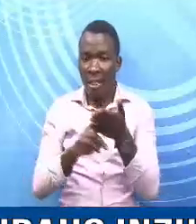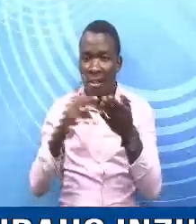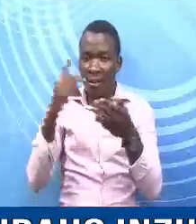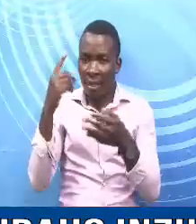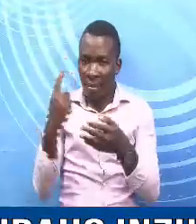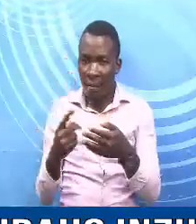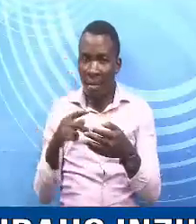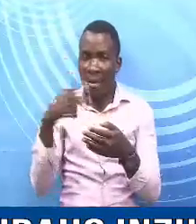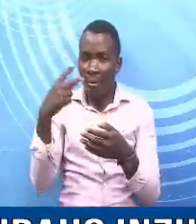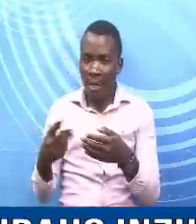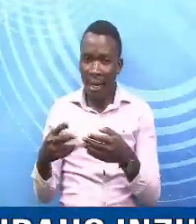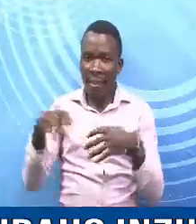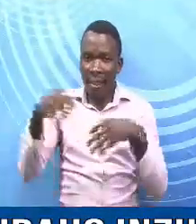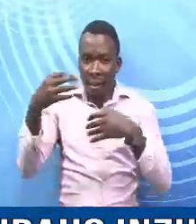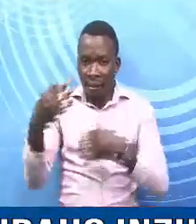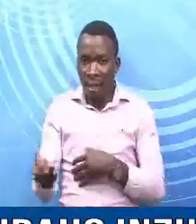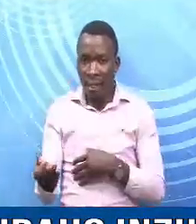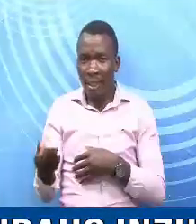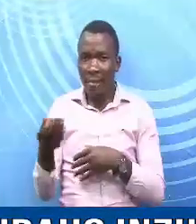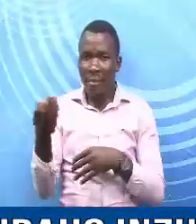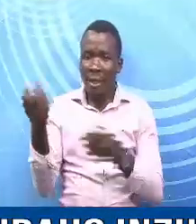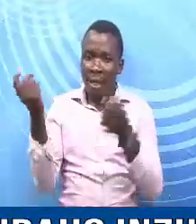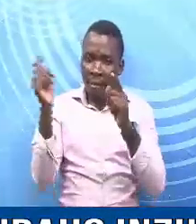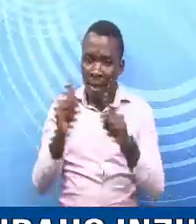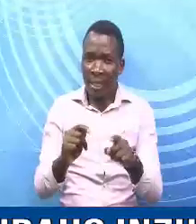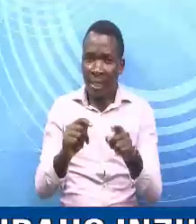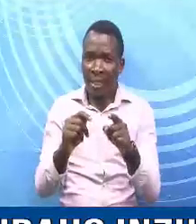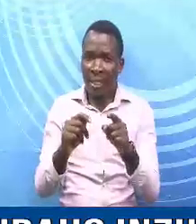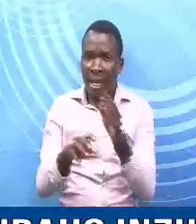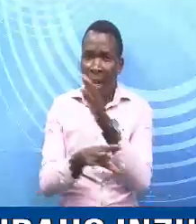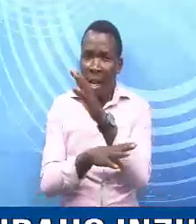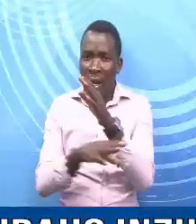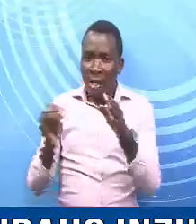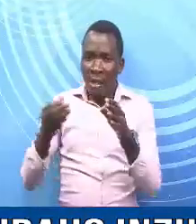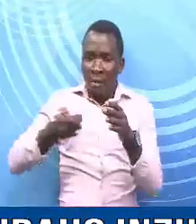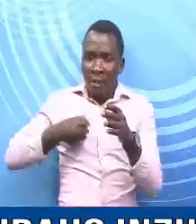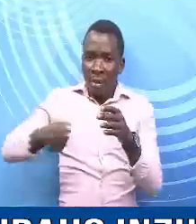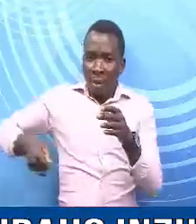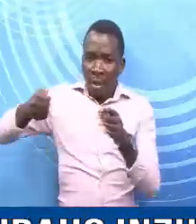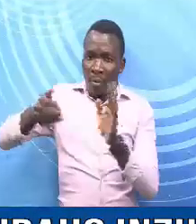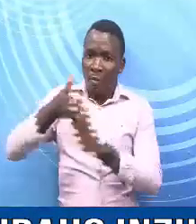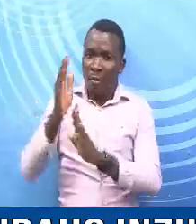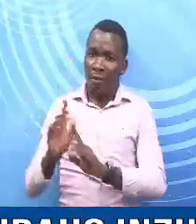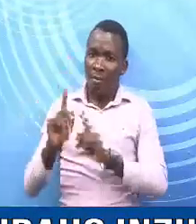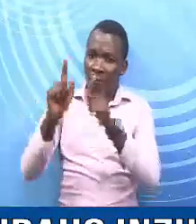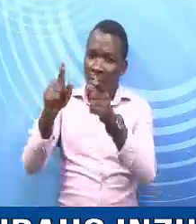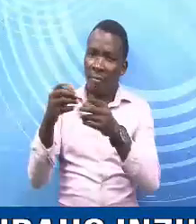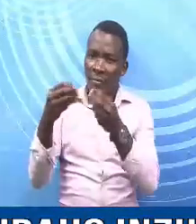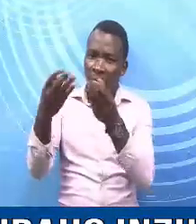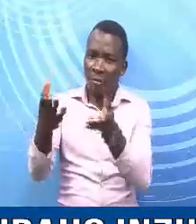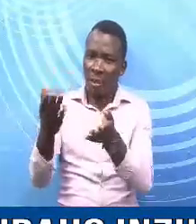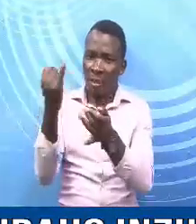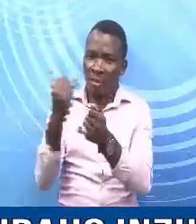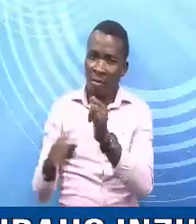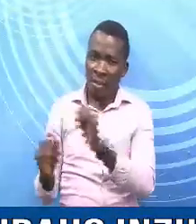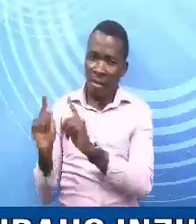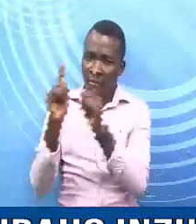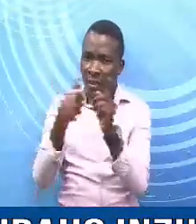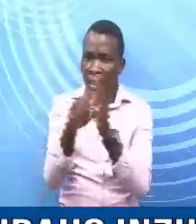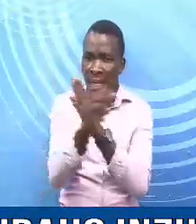gatatu abaza kuzitwara bafite ibikapu bahita babijyana niyo makuru twahawe ubwo tumaze kumujyana ku murenge wa